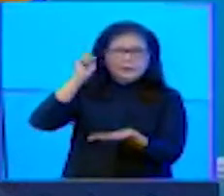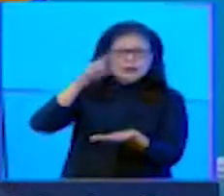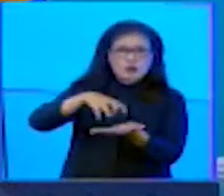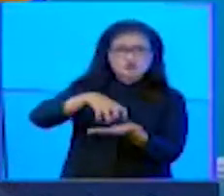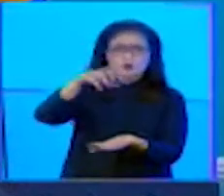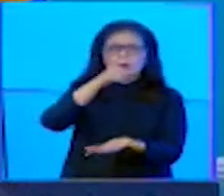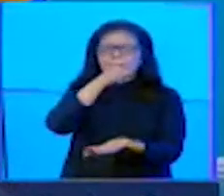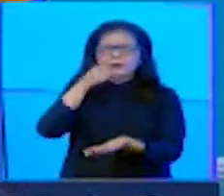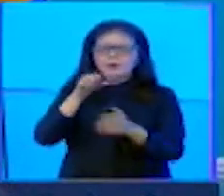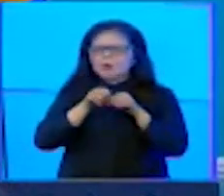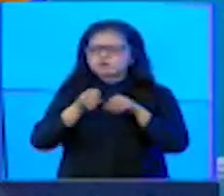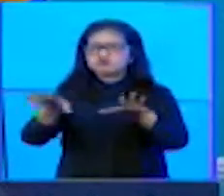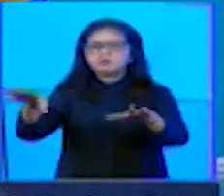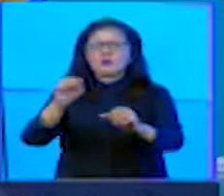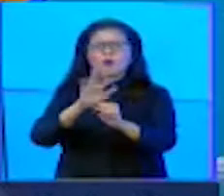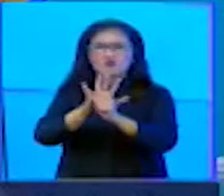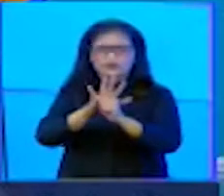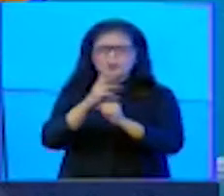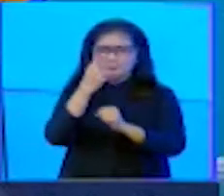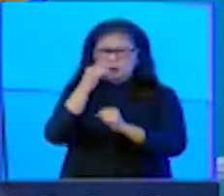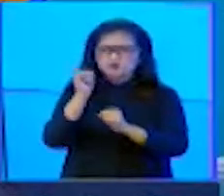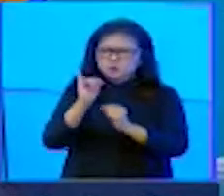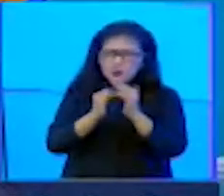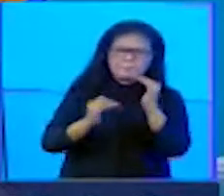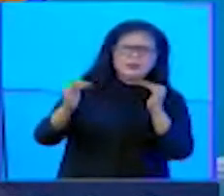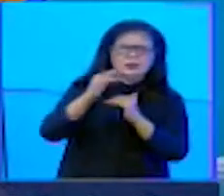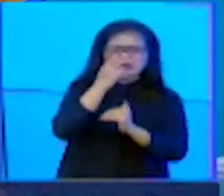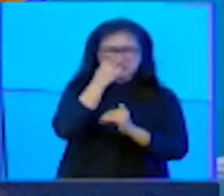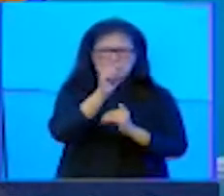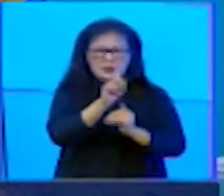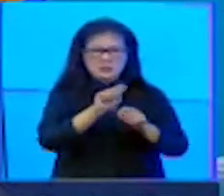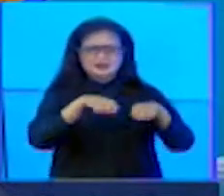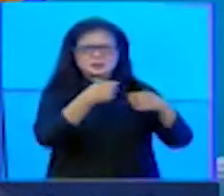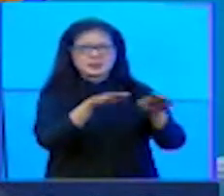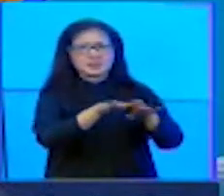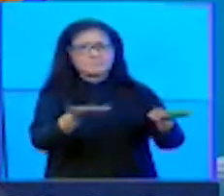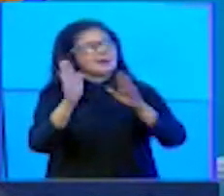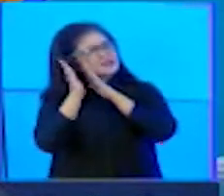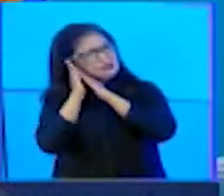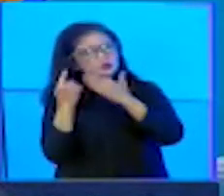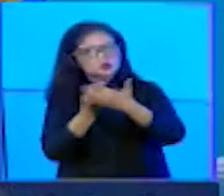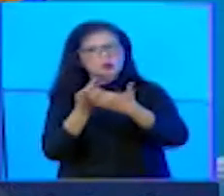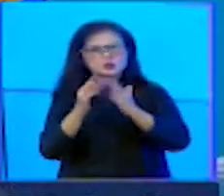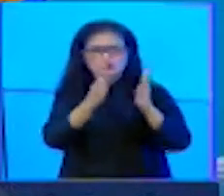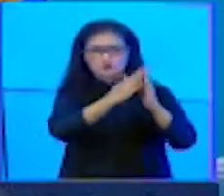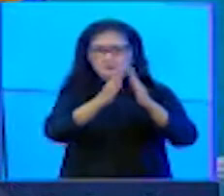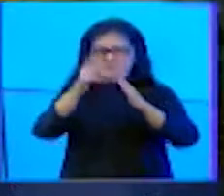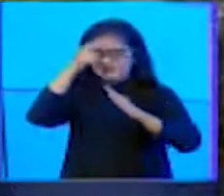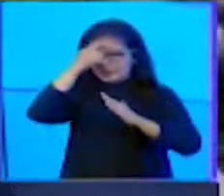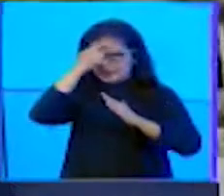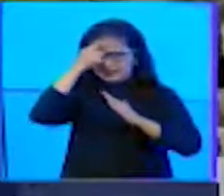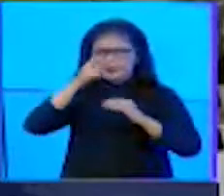juga meningkat, juga terlihat dari meningkatnya ketersediaan tempat tidur isolasi di sejumlah rumah sakit.